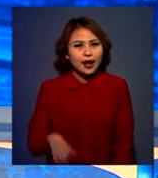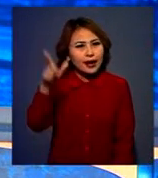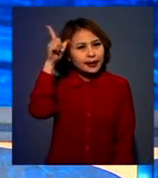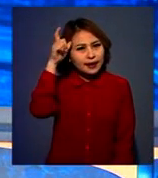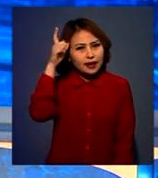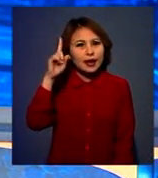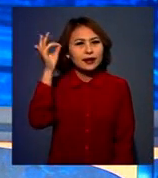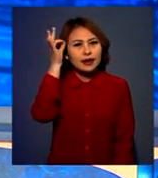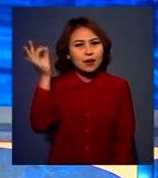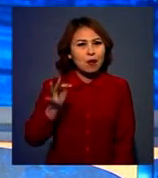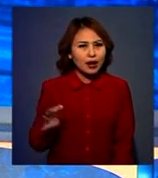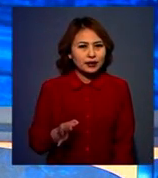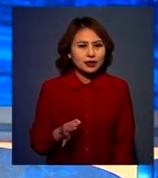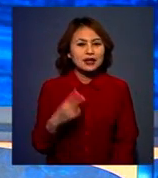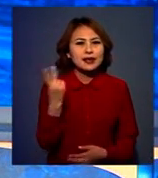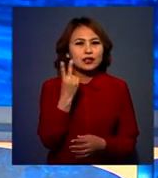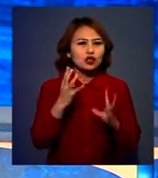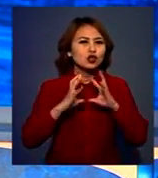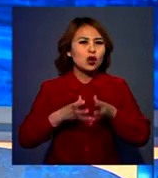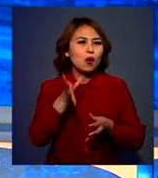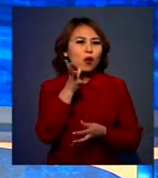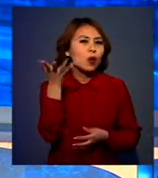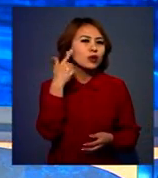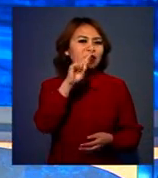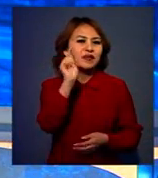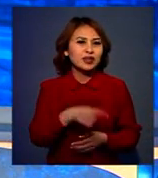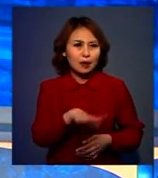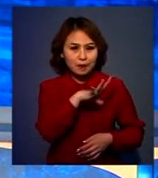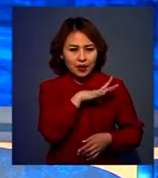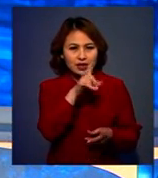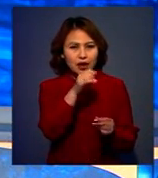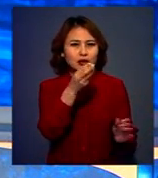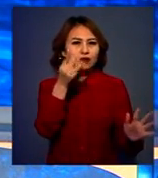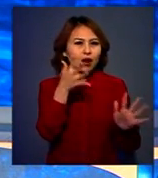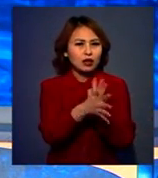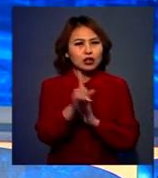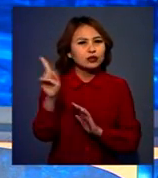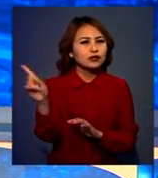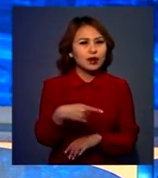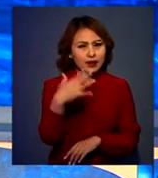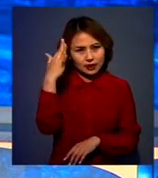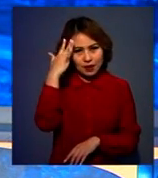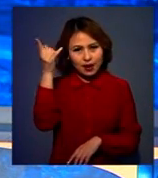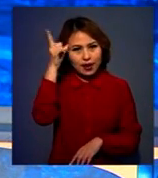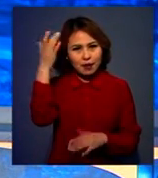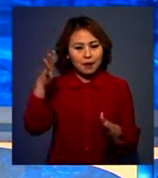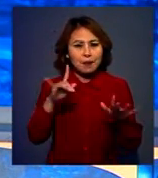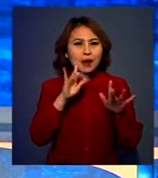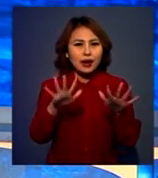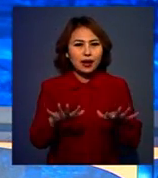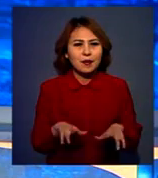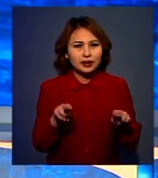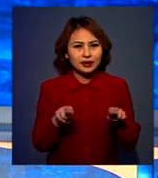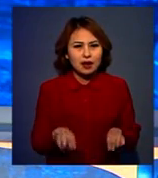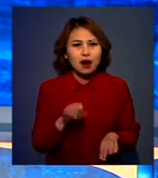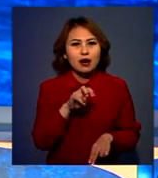Грекия Германиядан 2-ші дүниежүзілік соғыс кезінде елге келтірілген шығын үшін өтемақы талап етпекші. Себебі грек парламенті